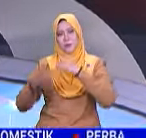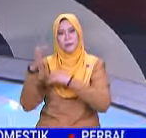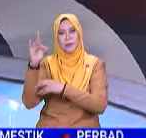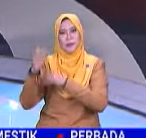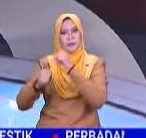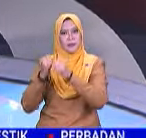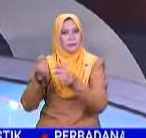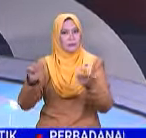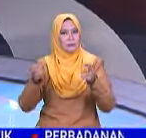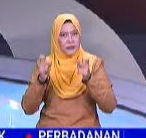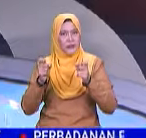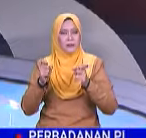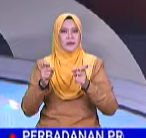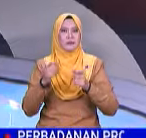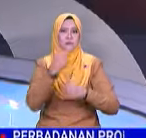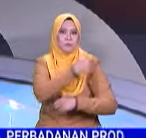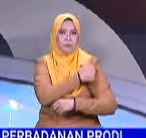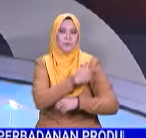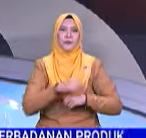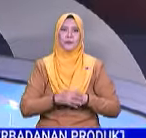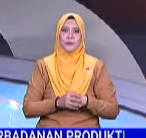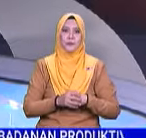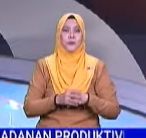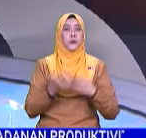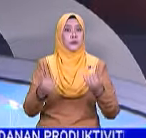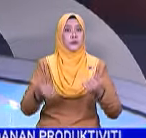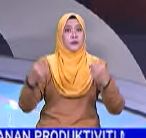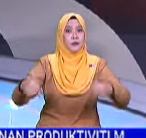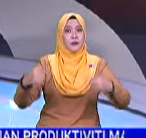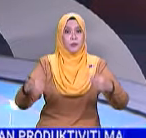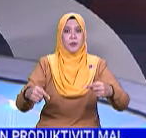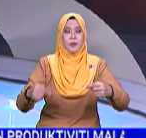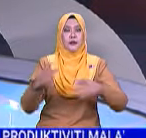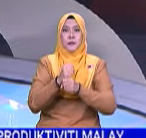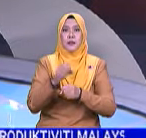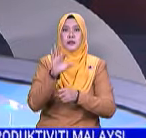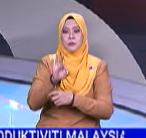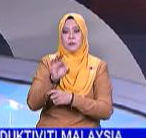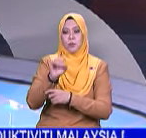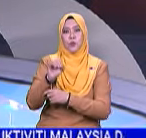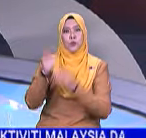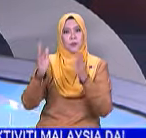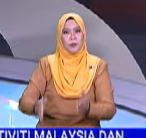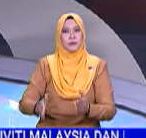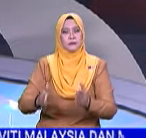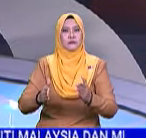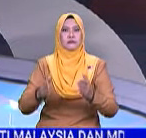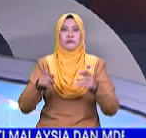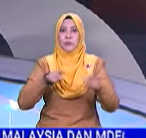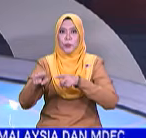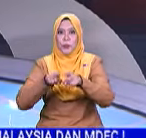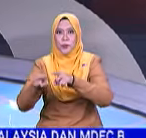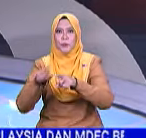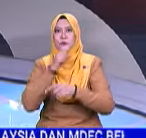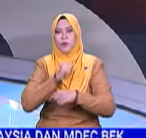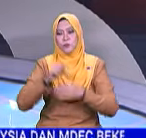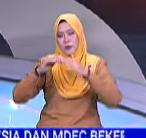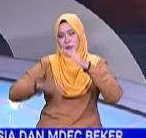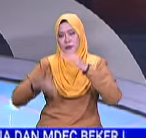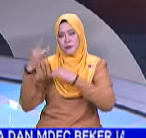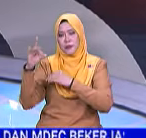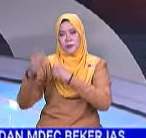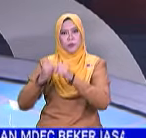disegerakan. Pengarahnya Ron Hawk berkata, dalam kejuaraan Kapri sahaja hampir 90 pelumba yang berusia bawah 18 tahun belum